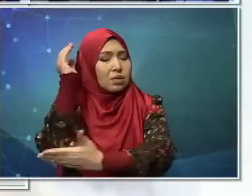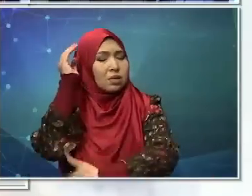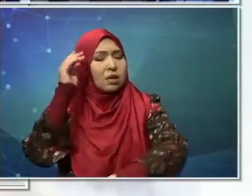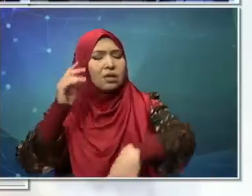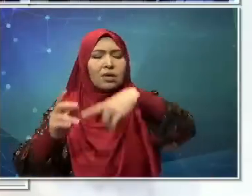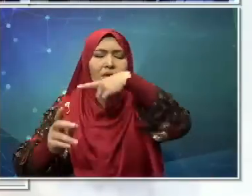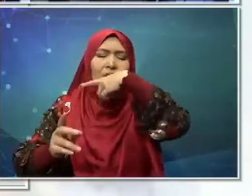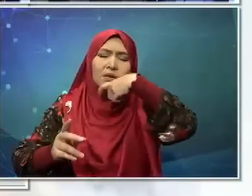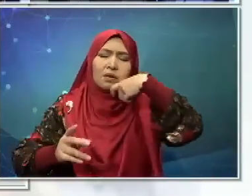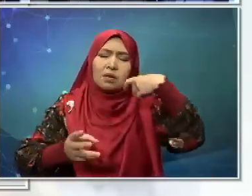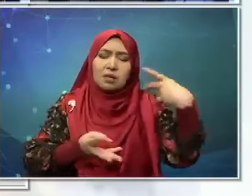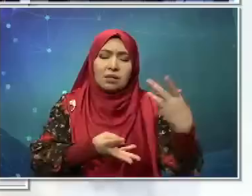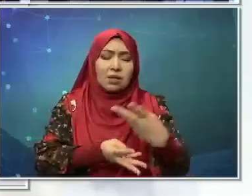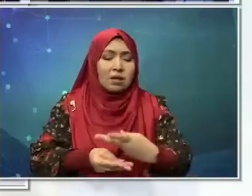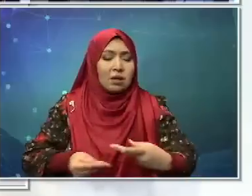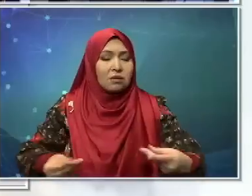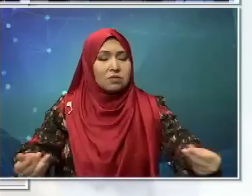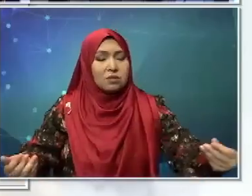nabi